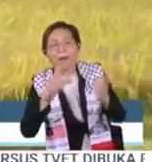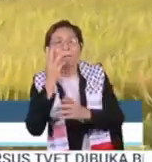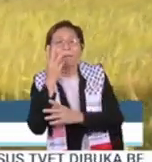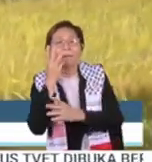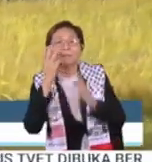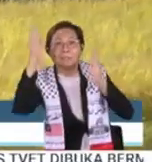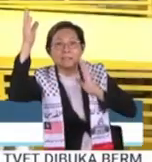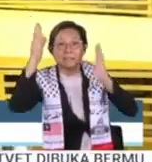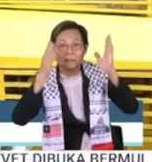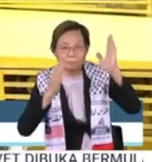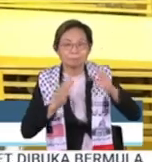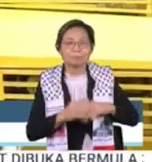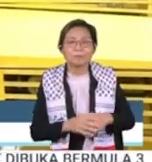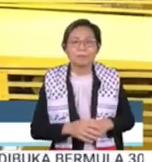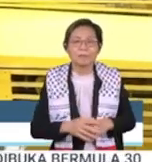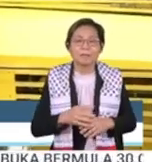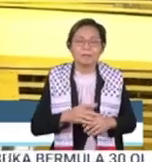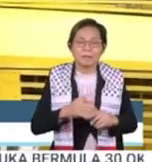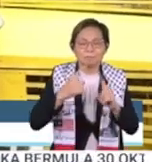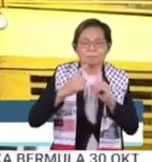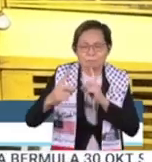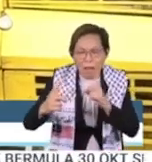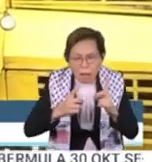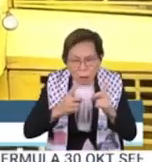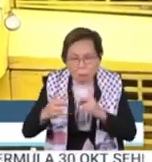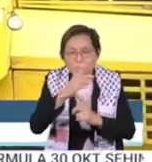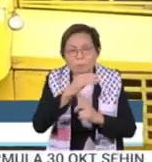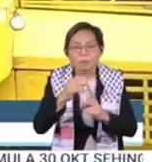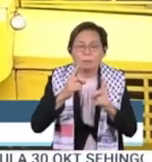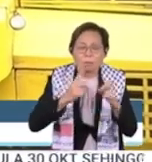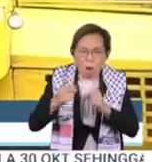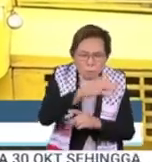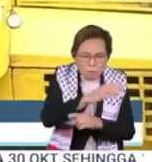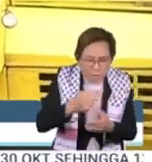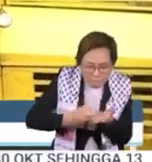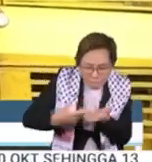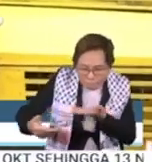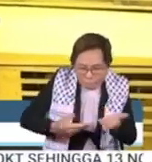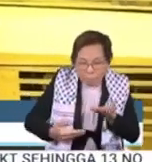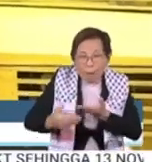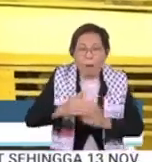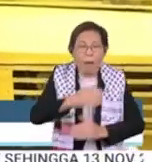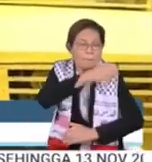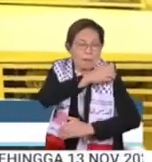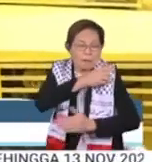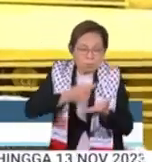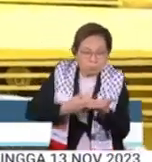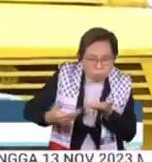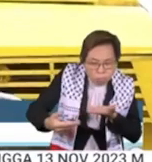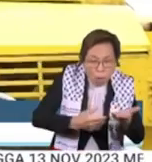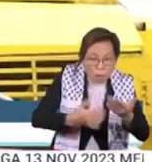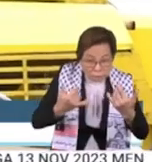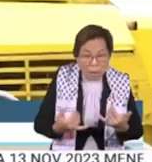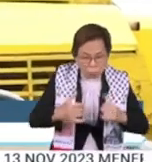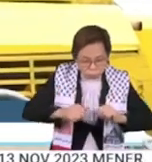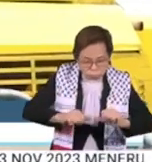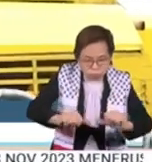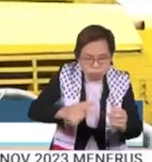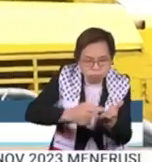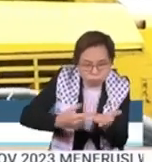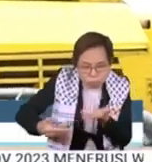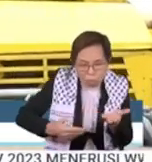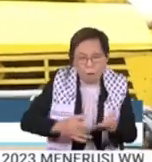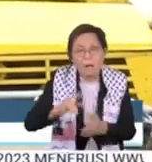beras kita di negara ini. Dan ini berdialog dan juga perbincangan di peringkat pegawai sekarang ini sedang berjalan, insya-Allah